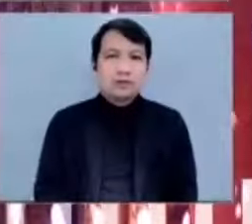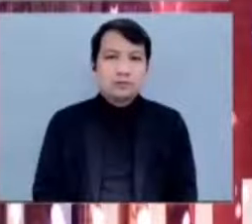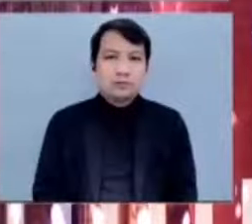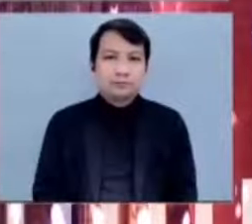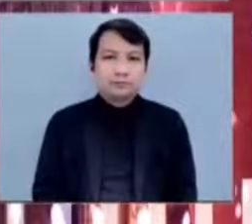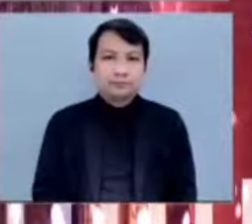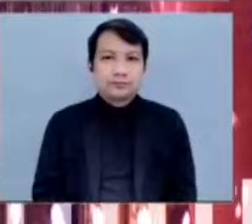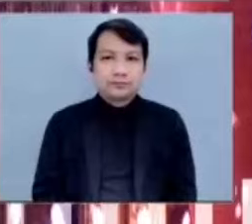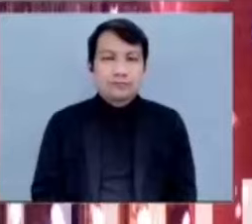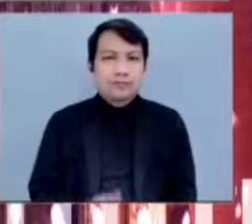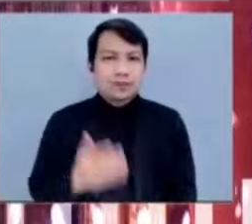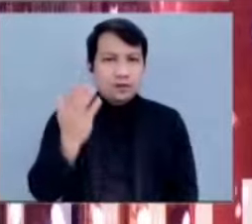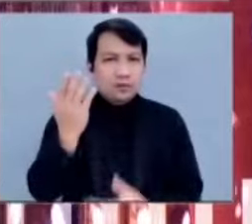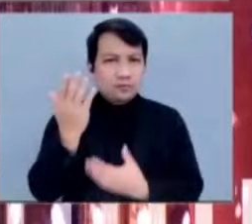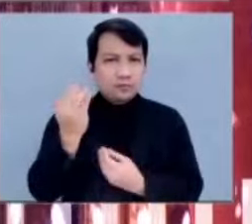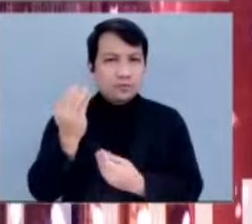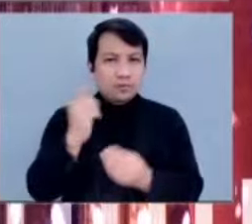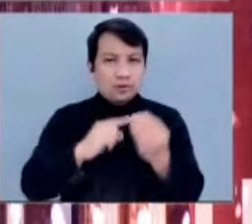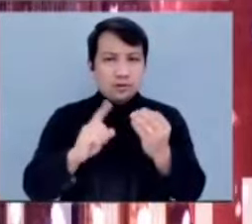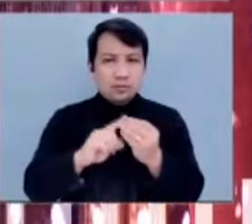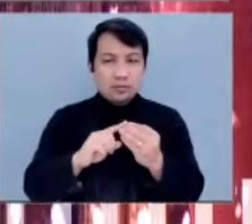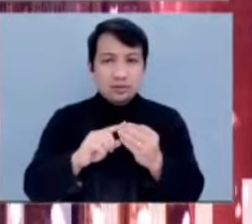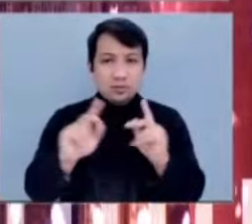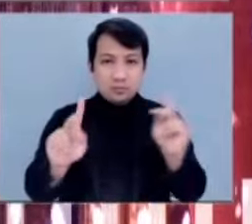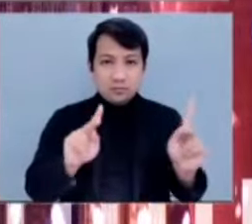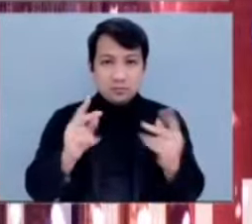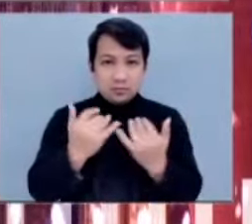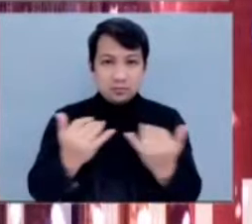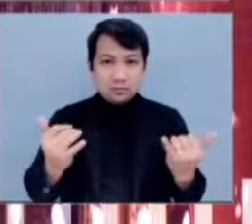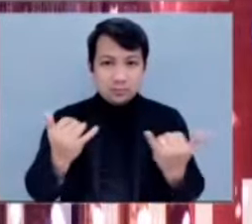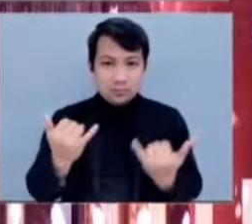Camille, marami pa bang deboto dyan sa oras na ito?